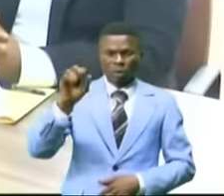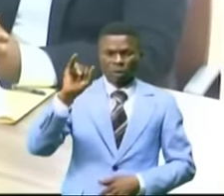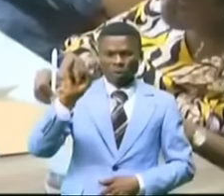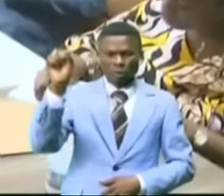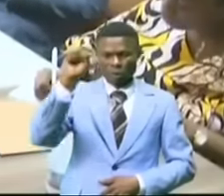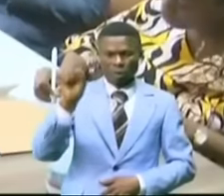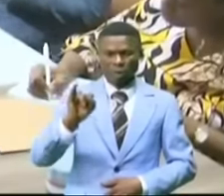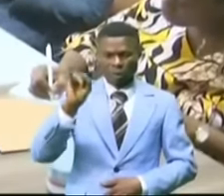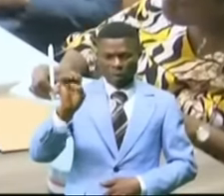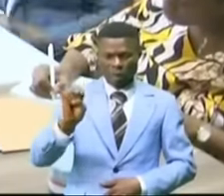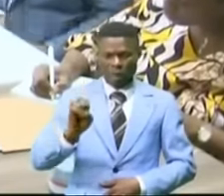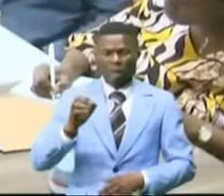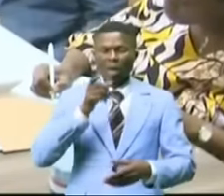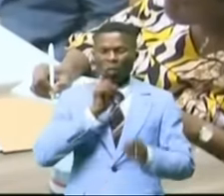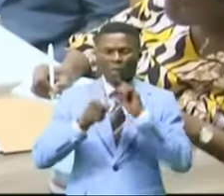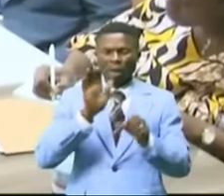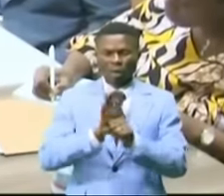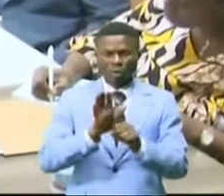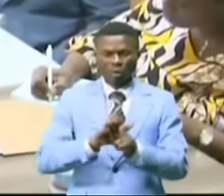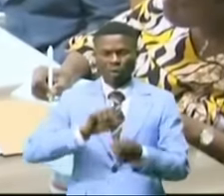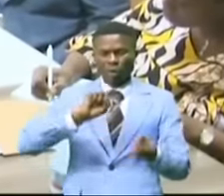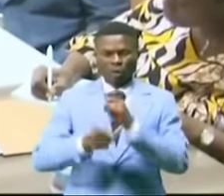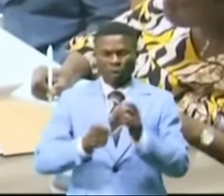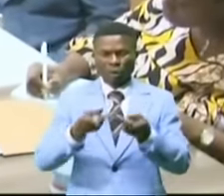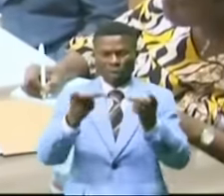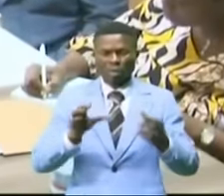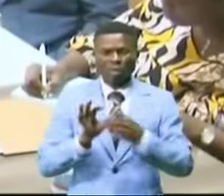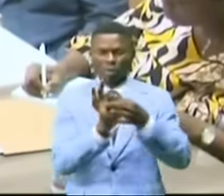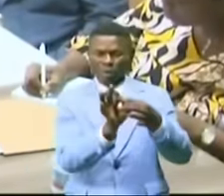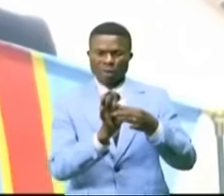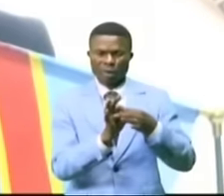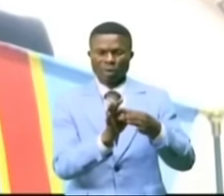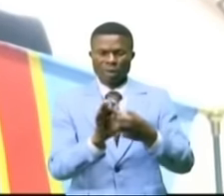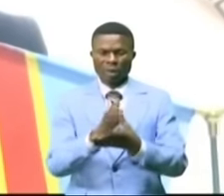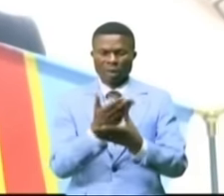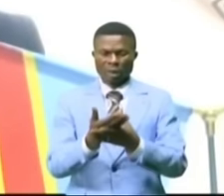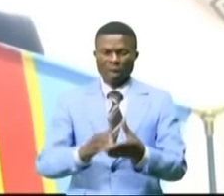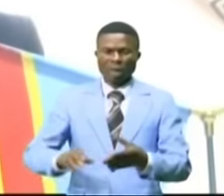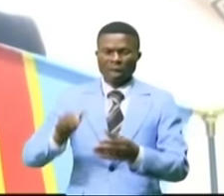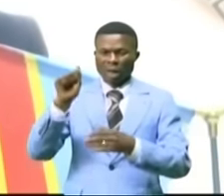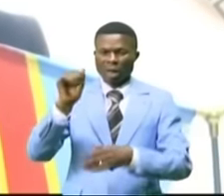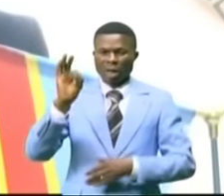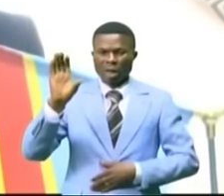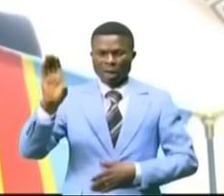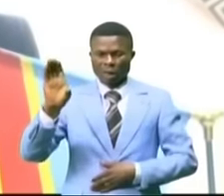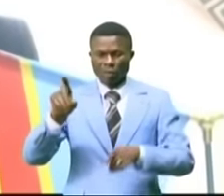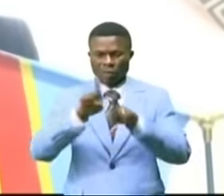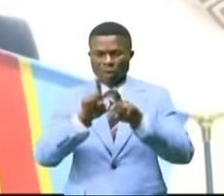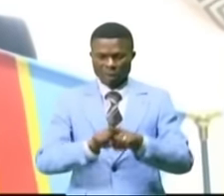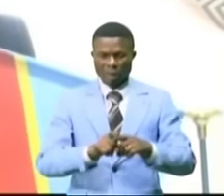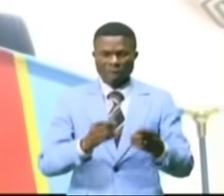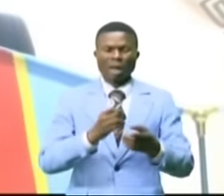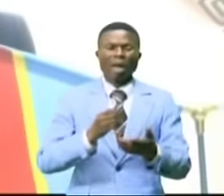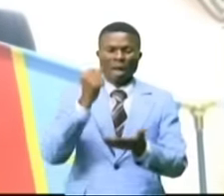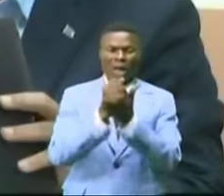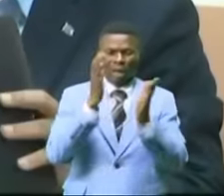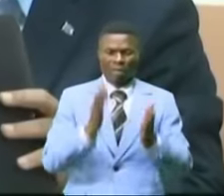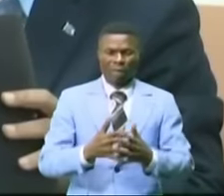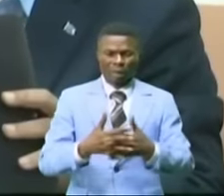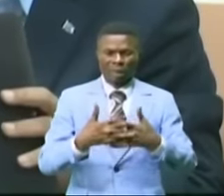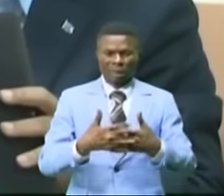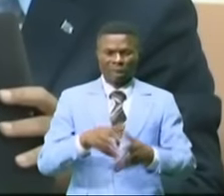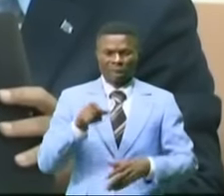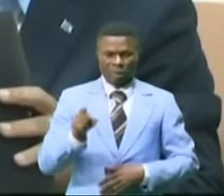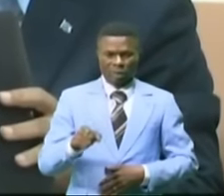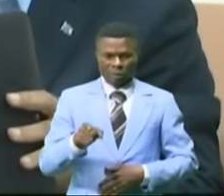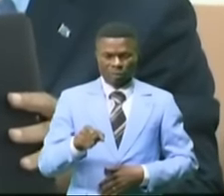sont cristallisées sur l'amélioration du cadre de collaboration entre la FEC et sa correspondante tunisienne. C'était une opportunité